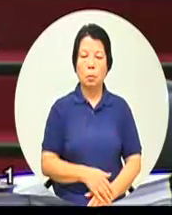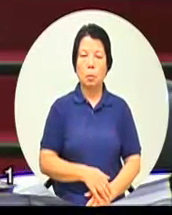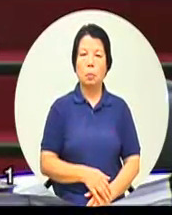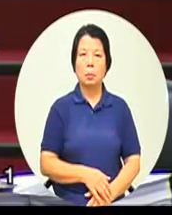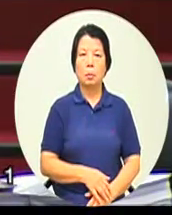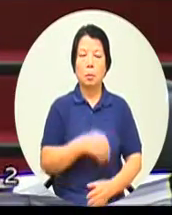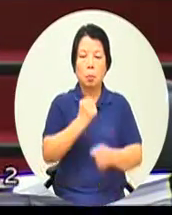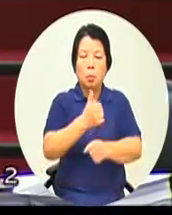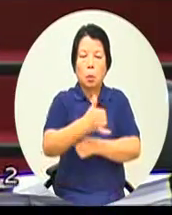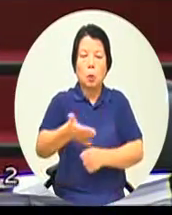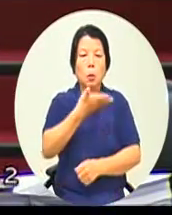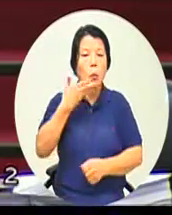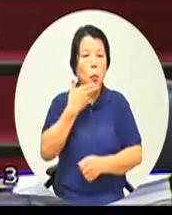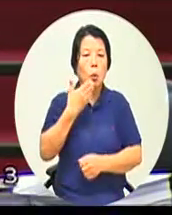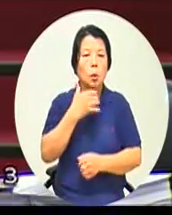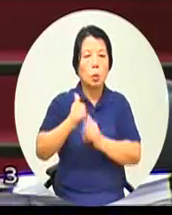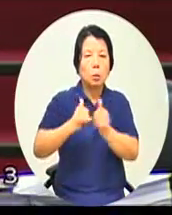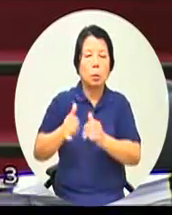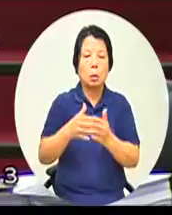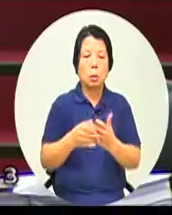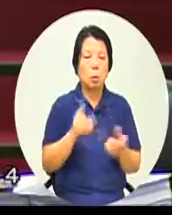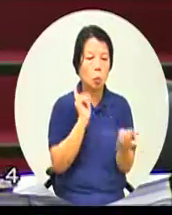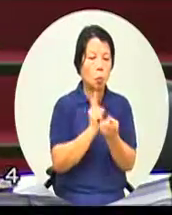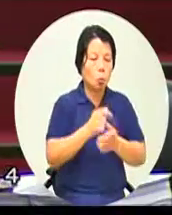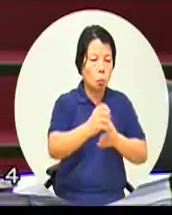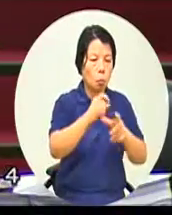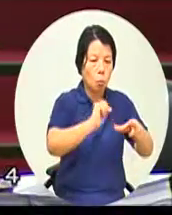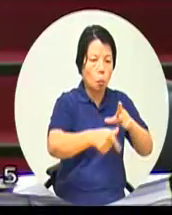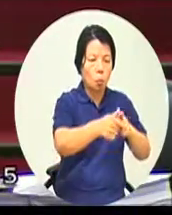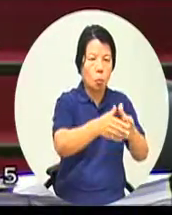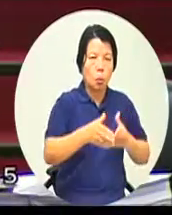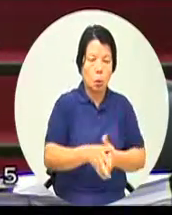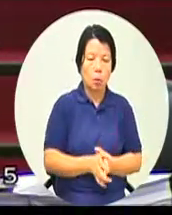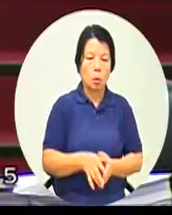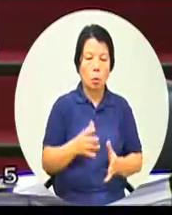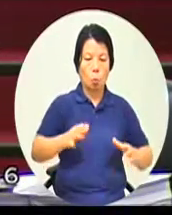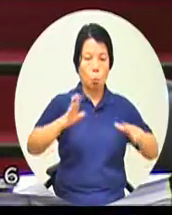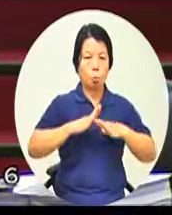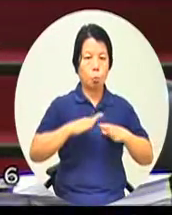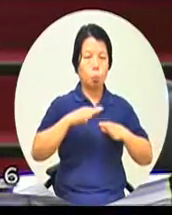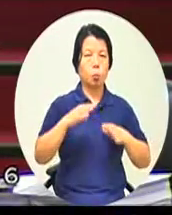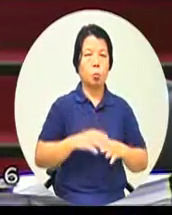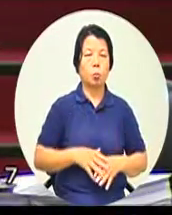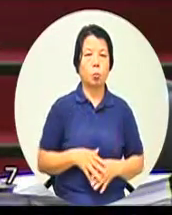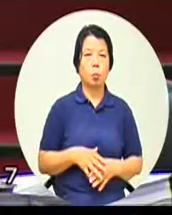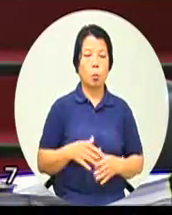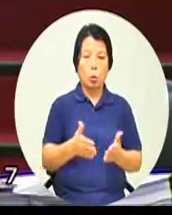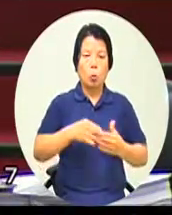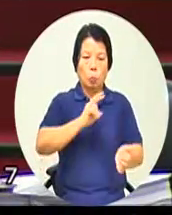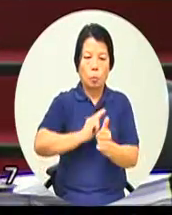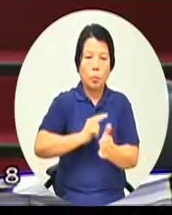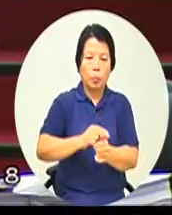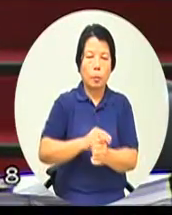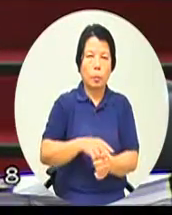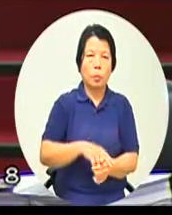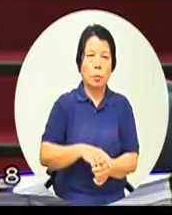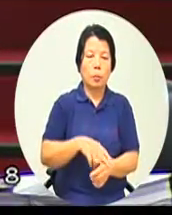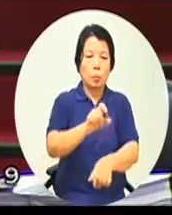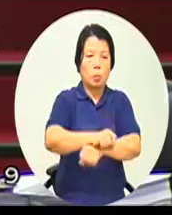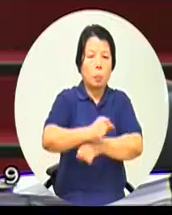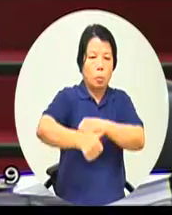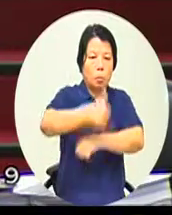社对厂商的资格等等，我们的官员啊，最起码来派一个科长、